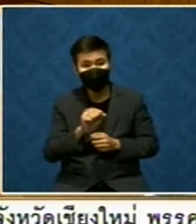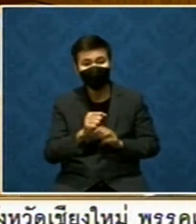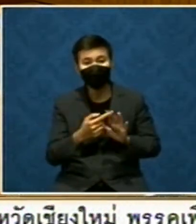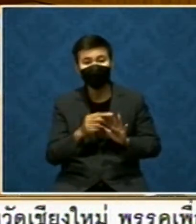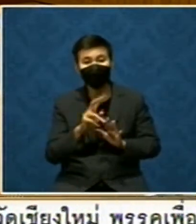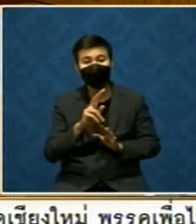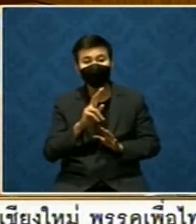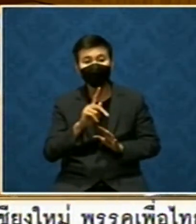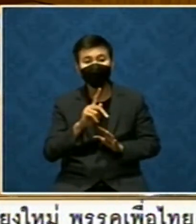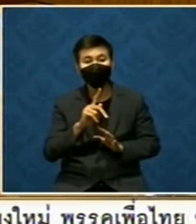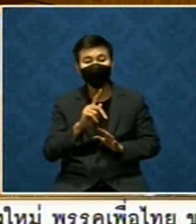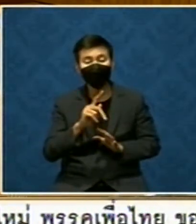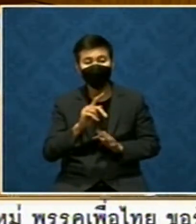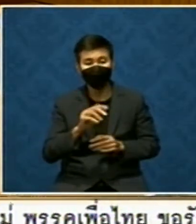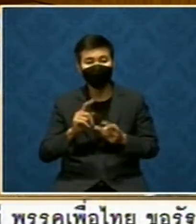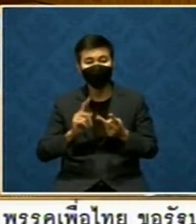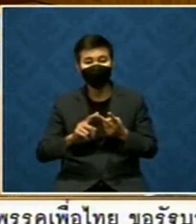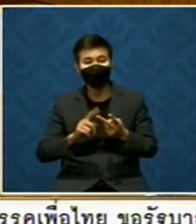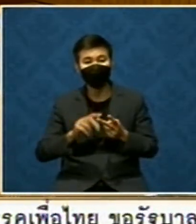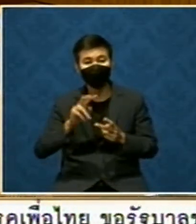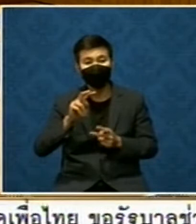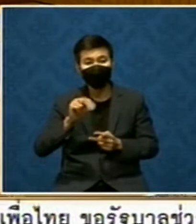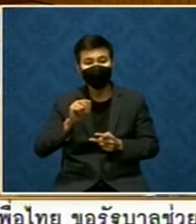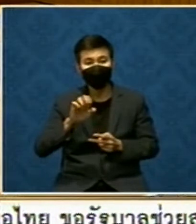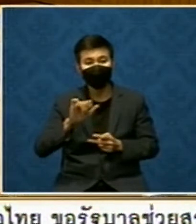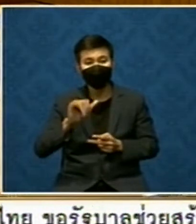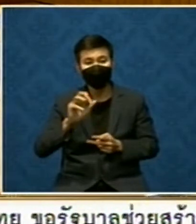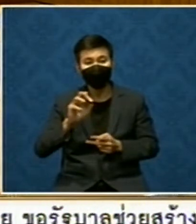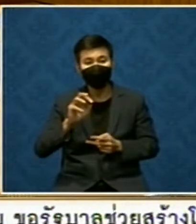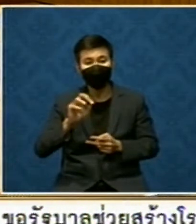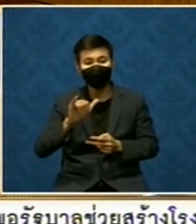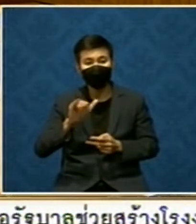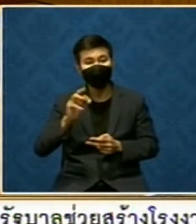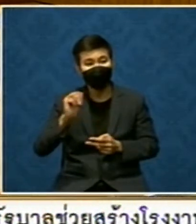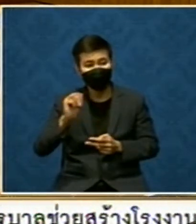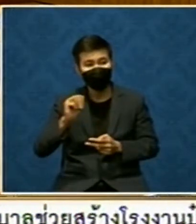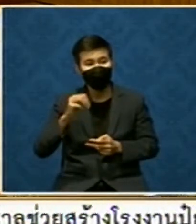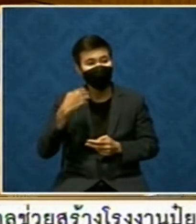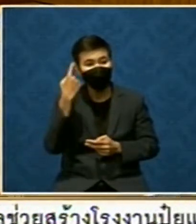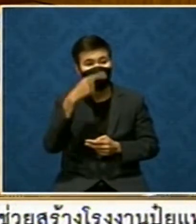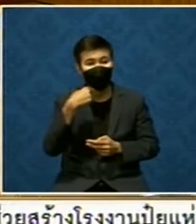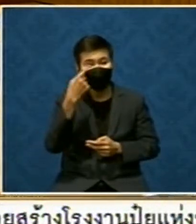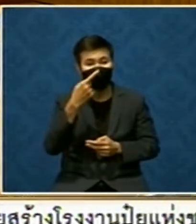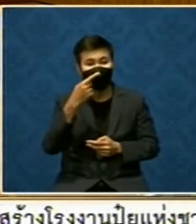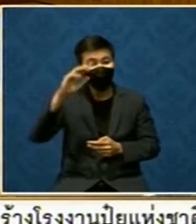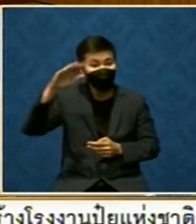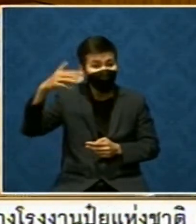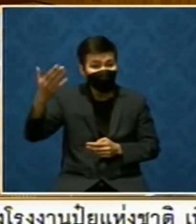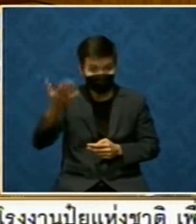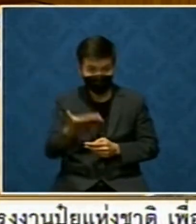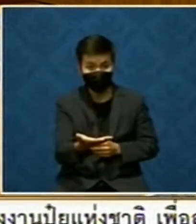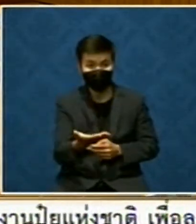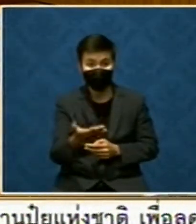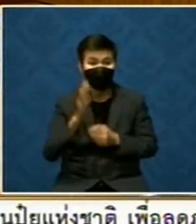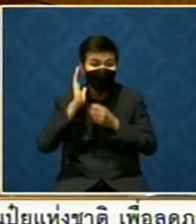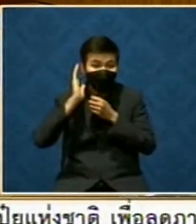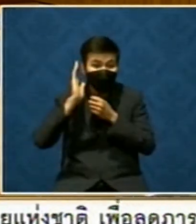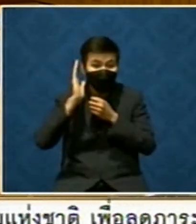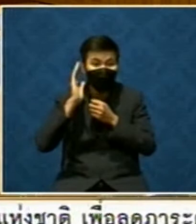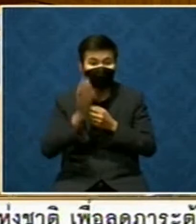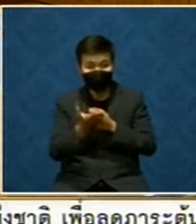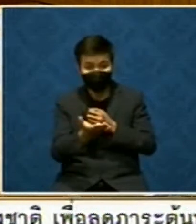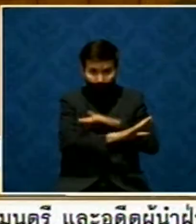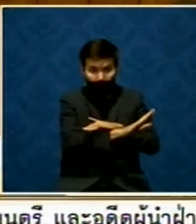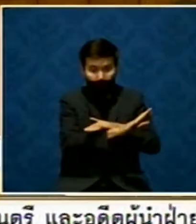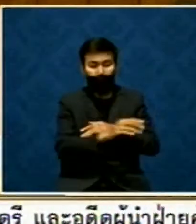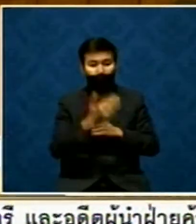โผล่ก็คือสสเขาไม่ได้คัดค้านไงสสเขาลงชื่อร่วมกันไปแล้วก็คุณจะแกนำพรรคไปตกลงกัน ครับ คนที่โวยวายเนี่ยไม่ใช่ส.